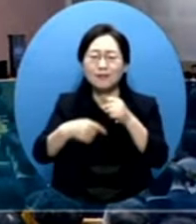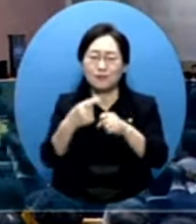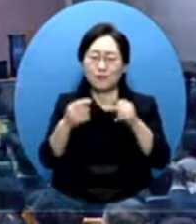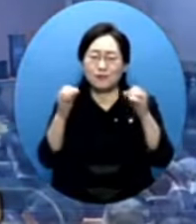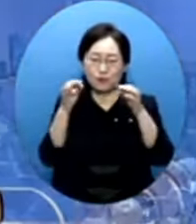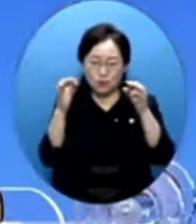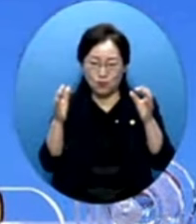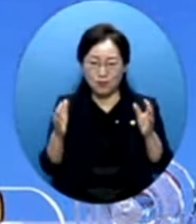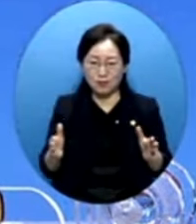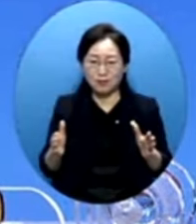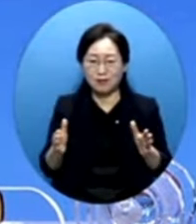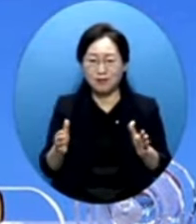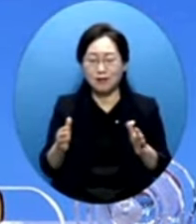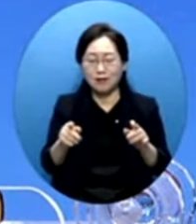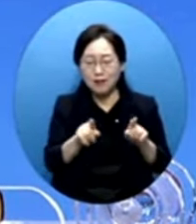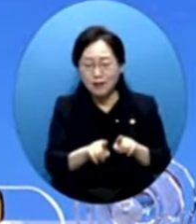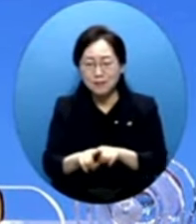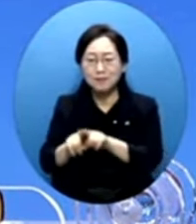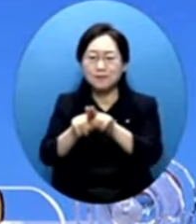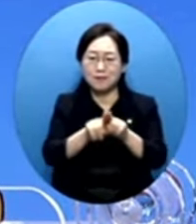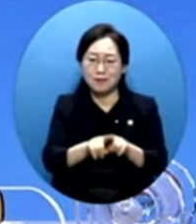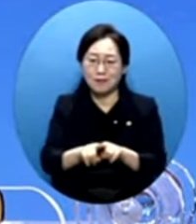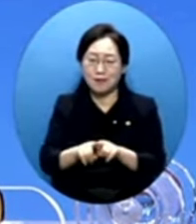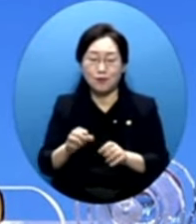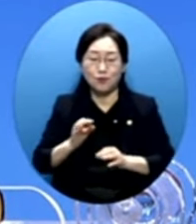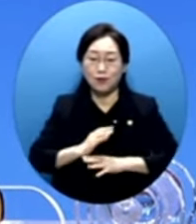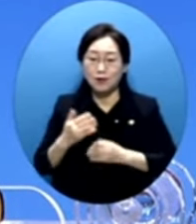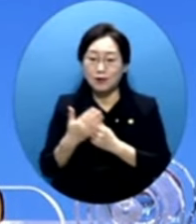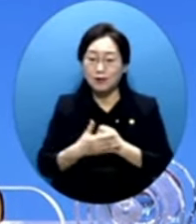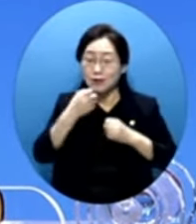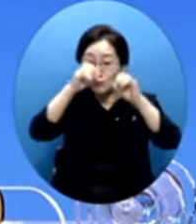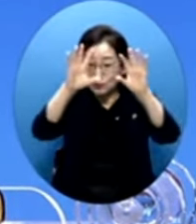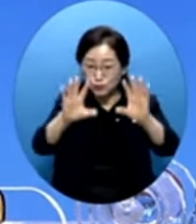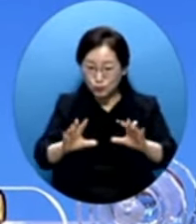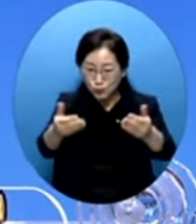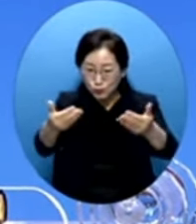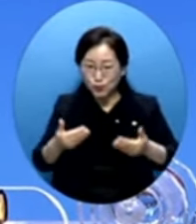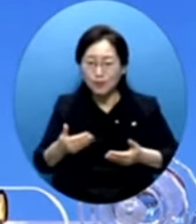우리와 함께 해주시고 놀라운 은혜와 축복을 허락하신